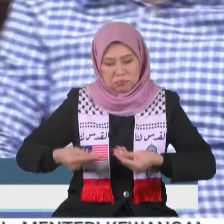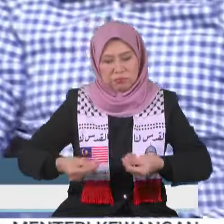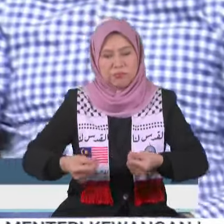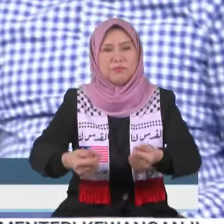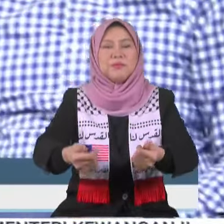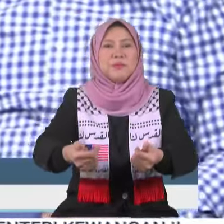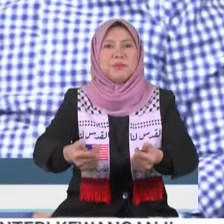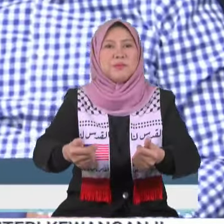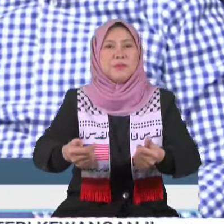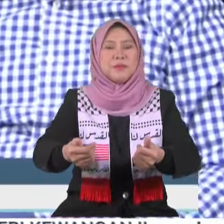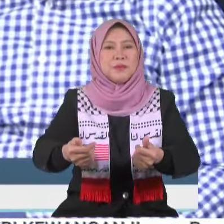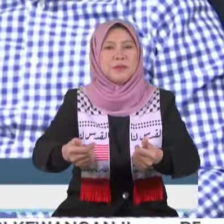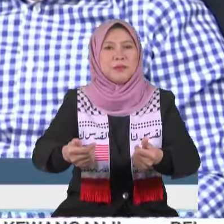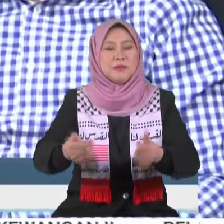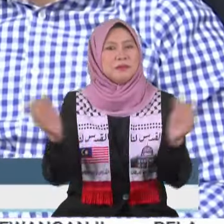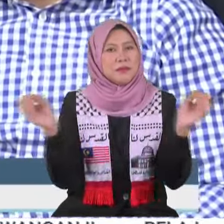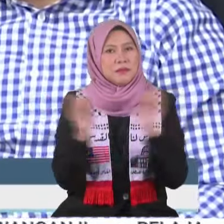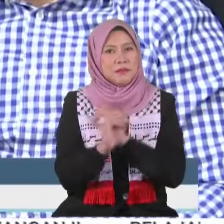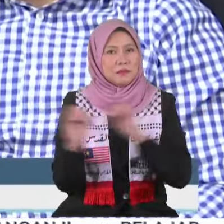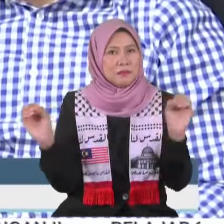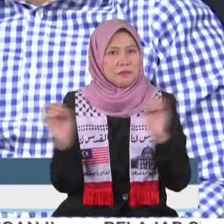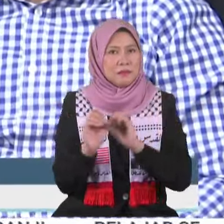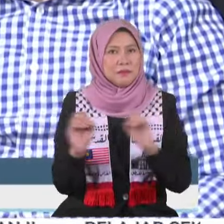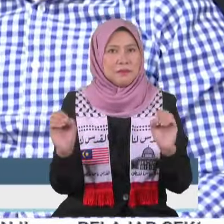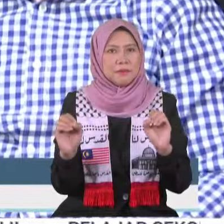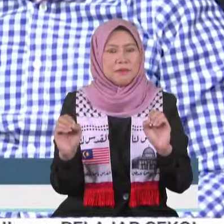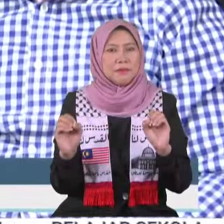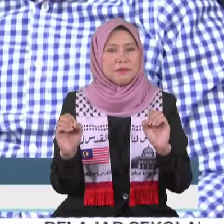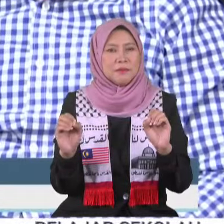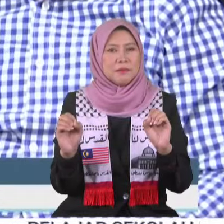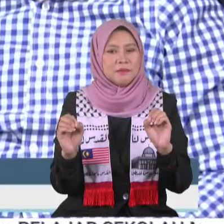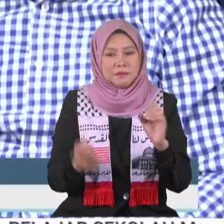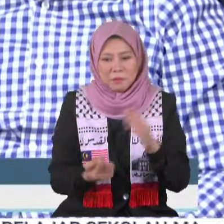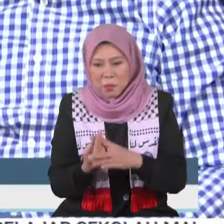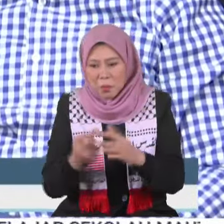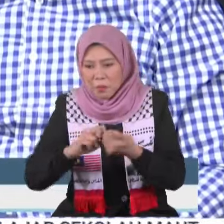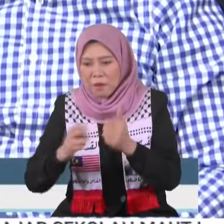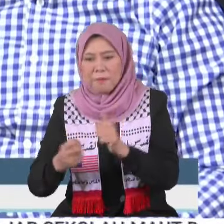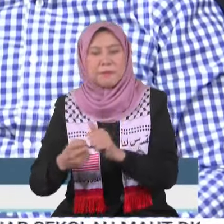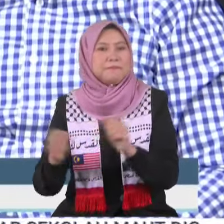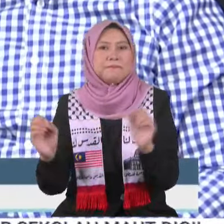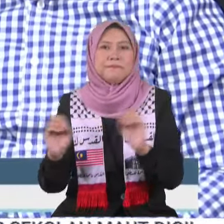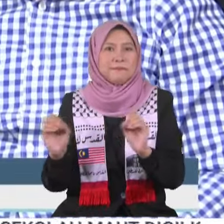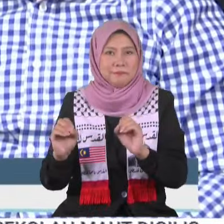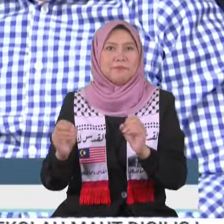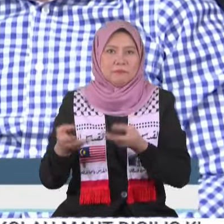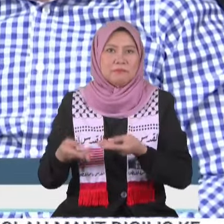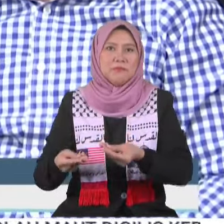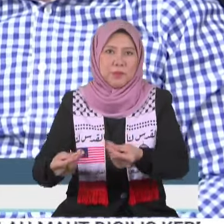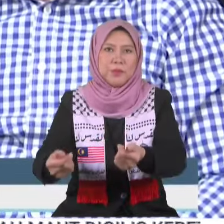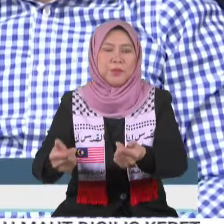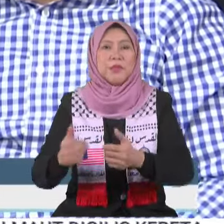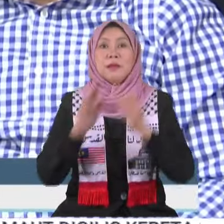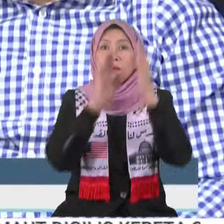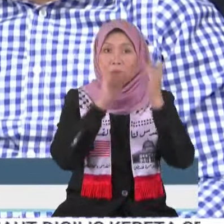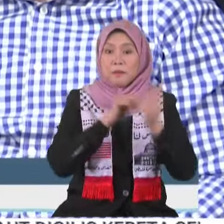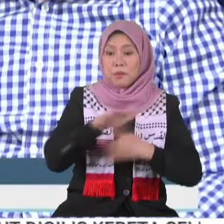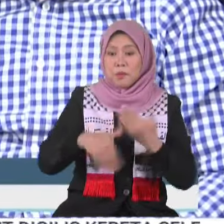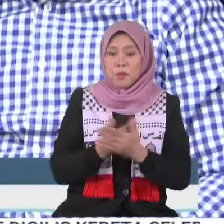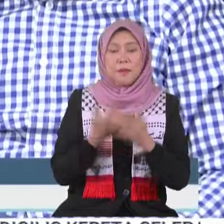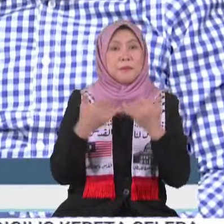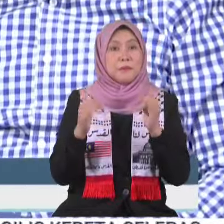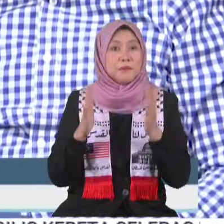Tadi tidak ada apa nak disebut tentang masalah, tetapi berjalan dengan lancar dan kita mengharap atlet